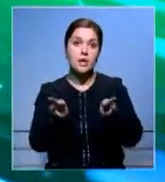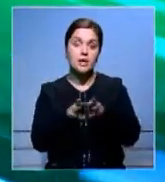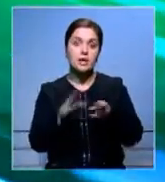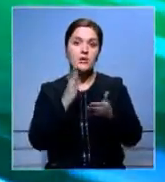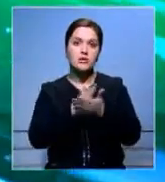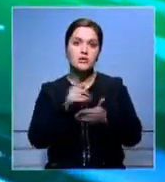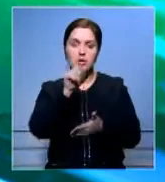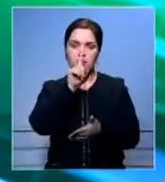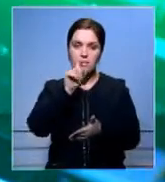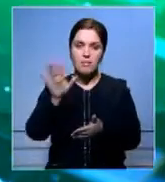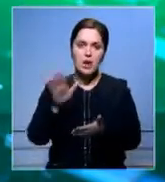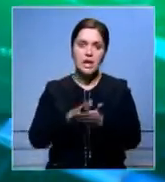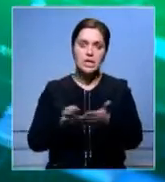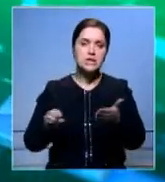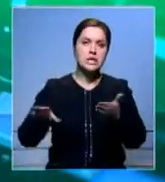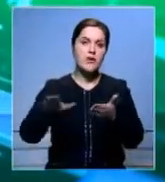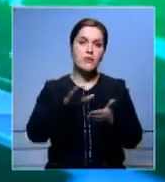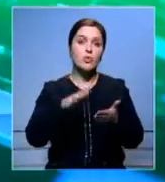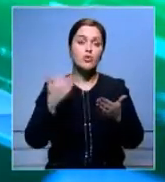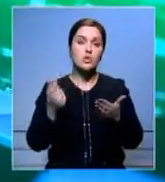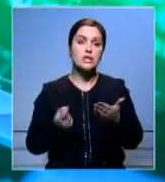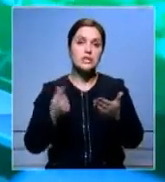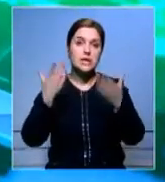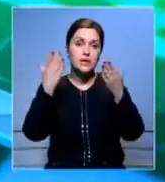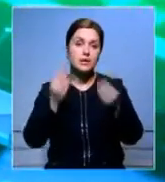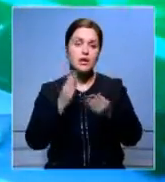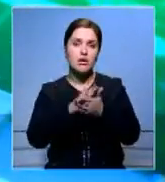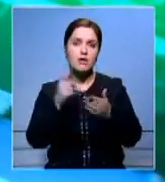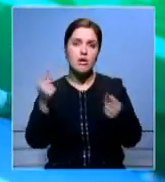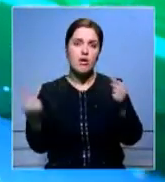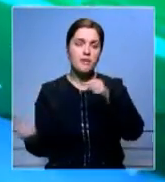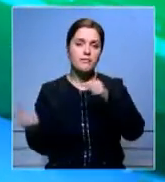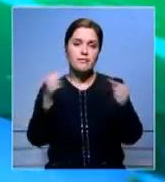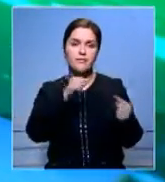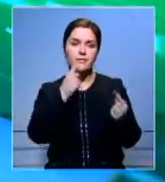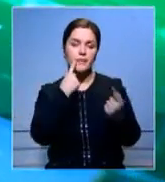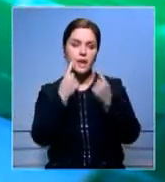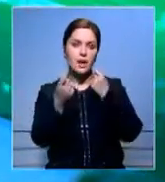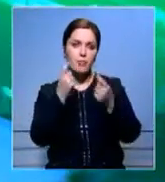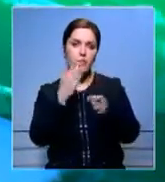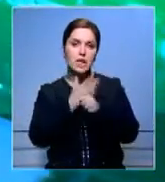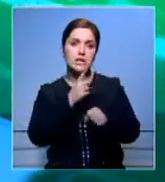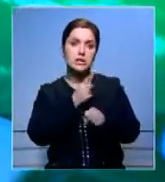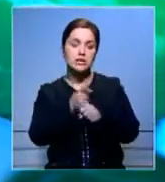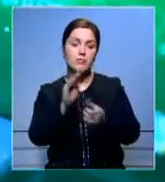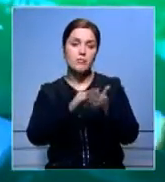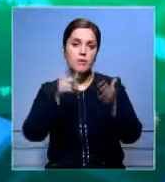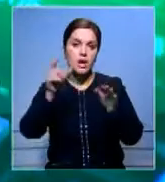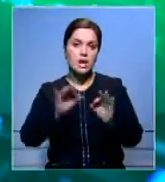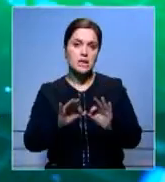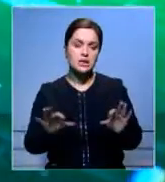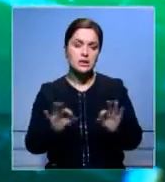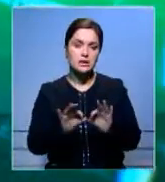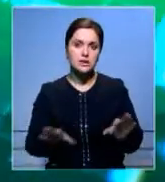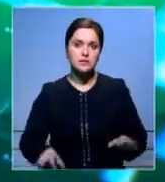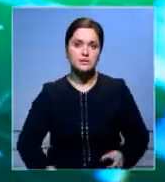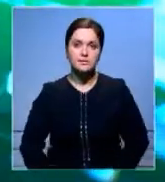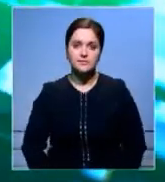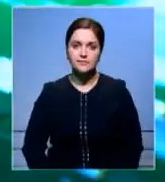в немилость в европейской столице. Уже несколько дней стороны сыплют друг друга упреками. Подробнее в нашем следующем сюжете.